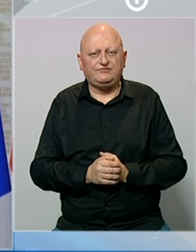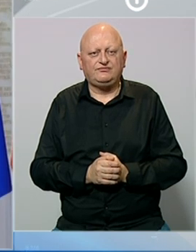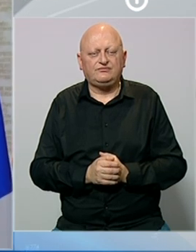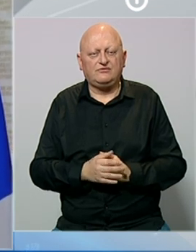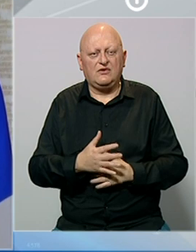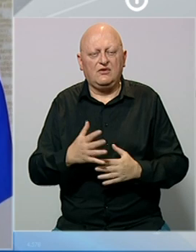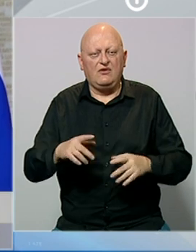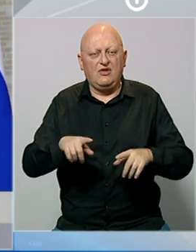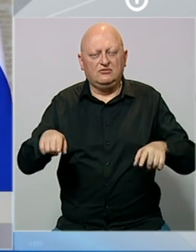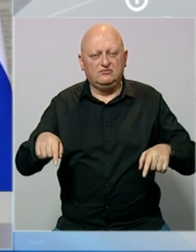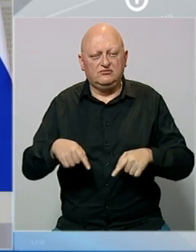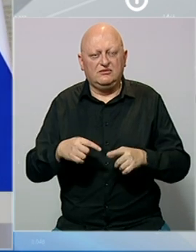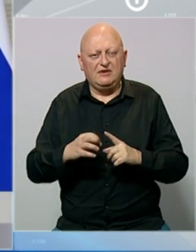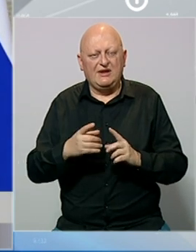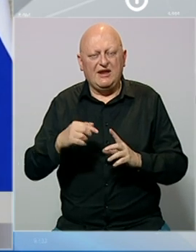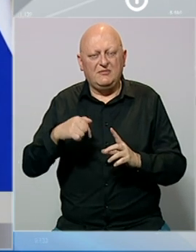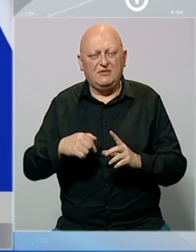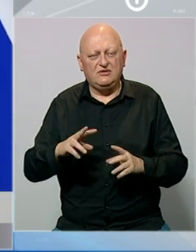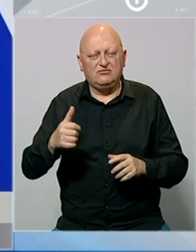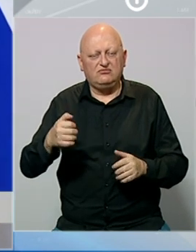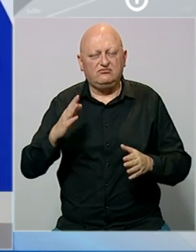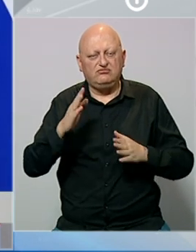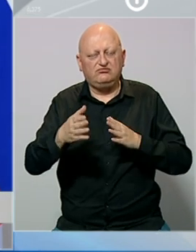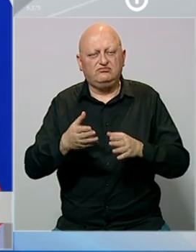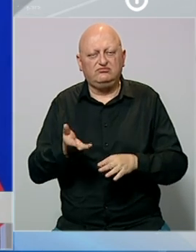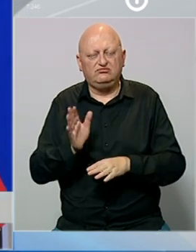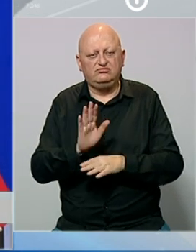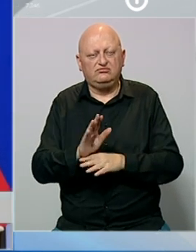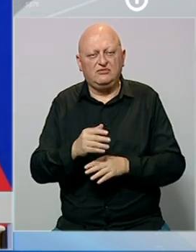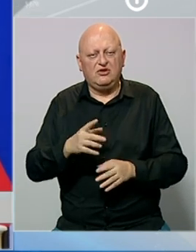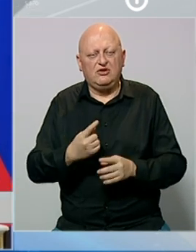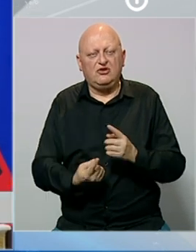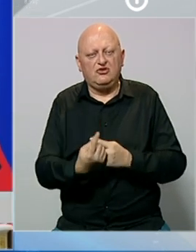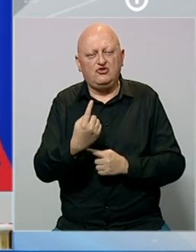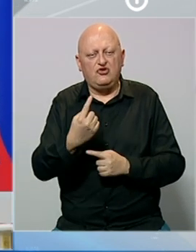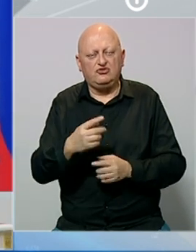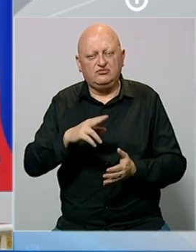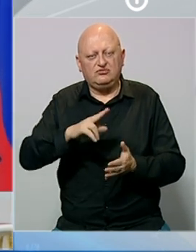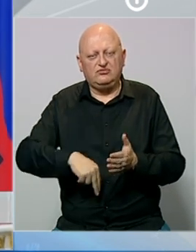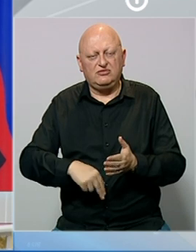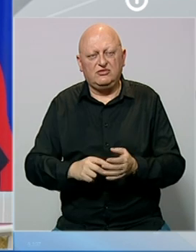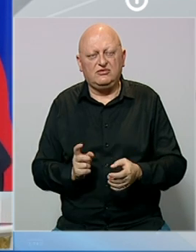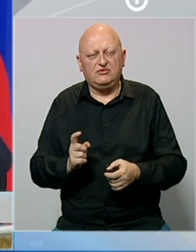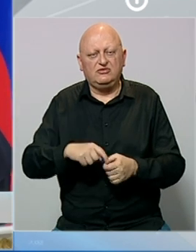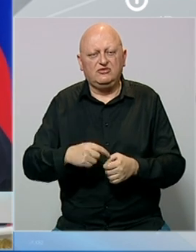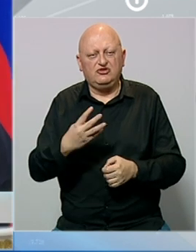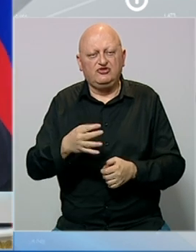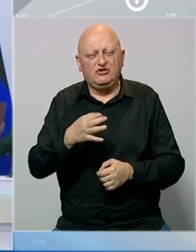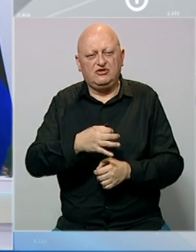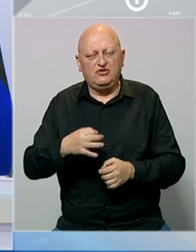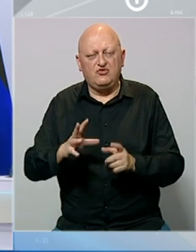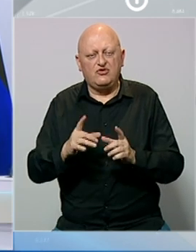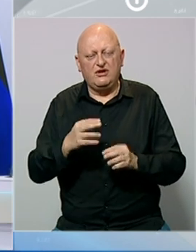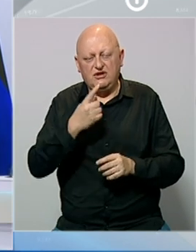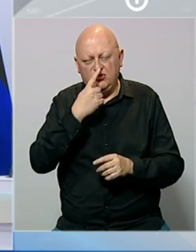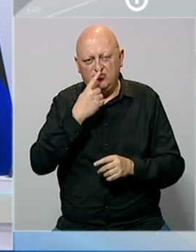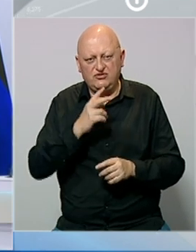U velikoj dvorani u Kremlju stotine zvanica prisustvovalo je događaju na kojem je i formalno potpisano priključenje 4 ukrajinske oblasti